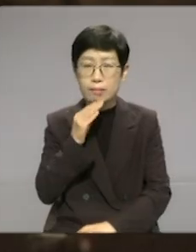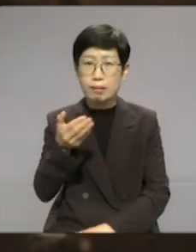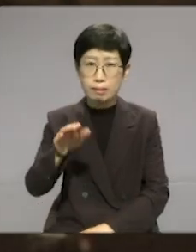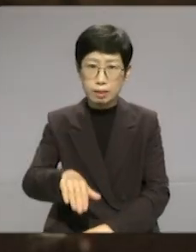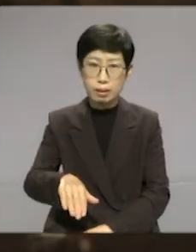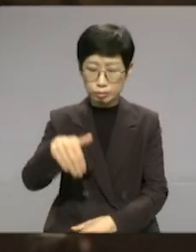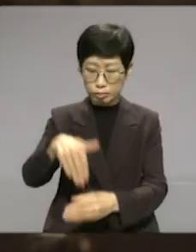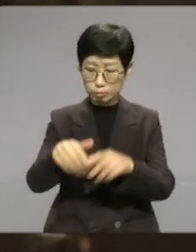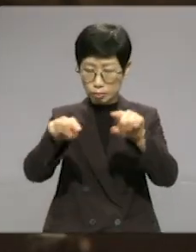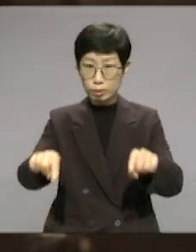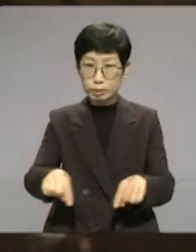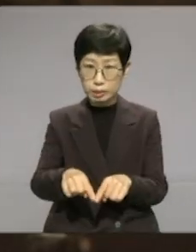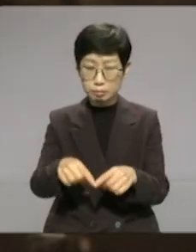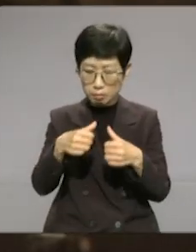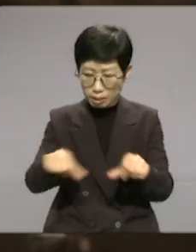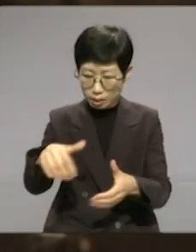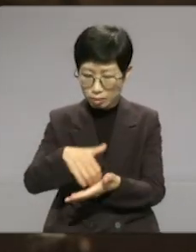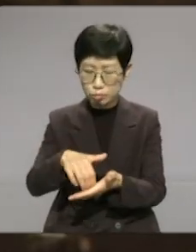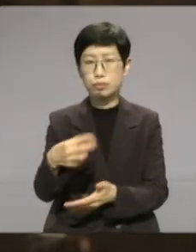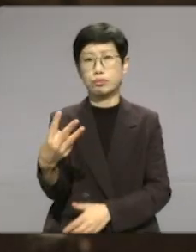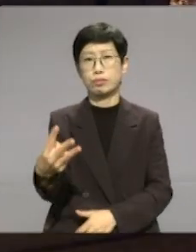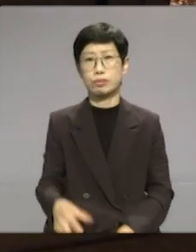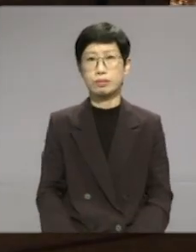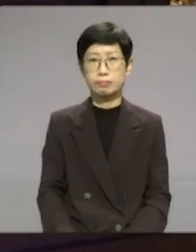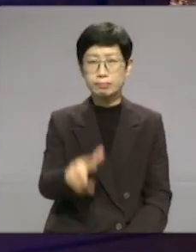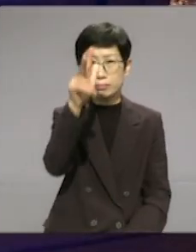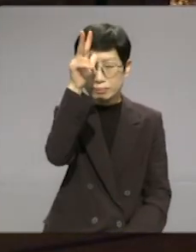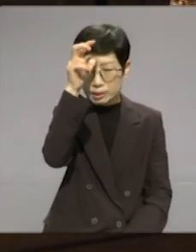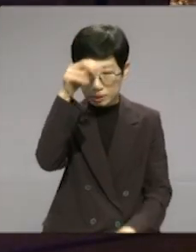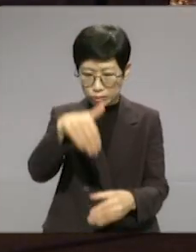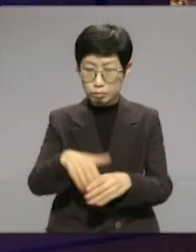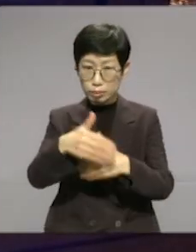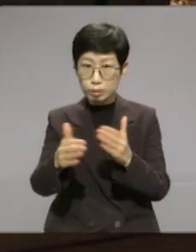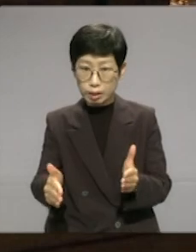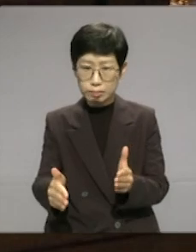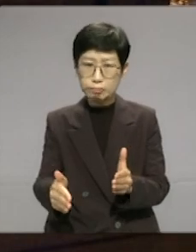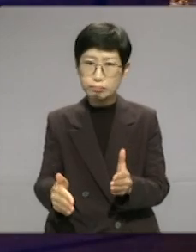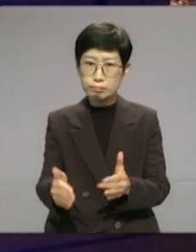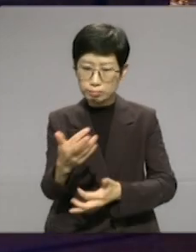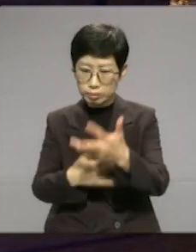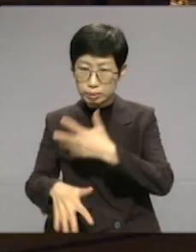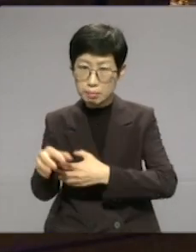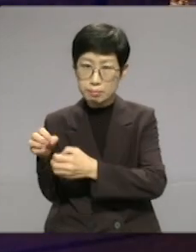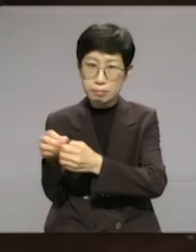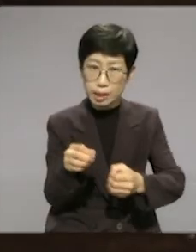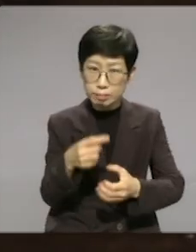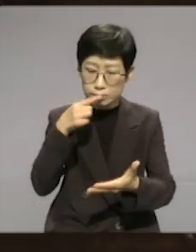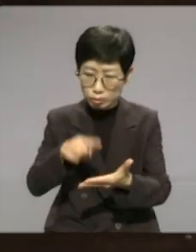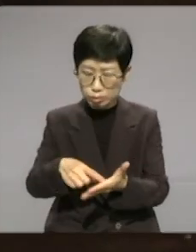세장의 투표용지가 훼손됐습니다 경찰은 표에 발성 장치가 설치된 것을